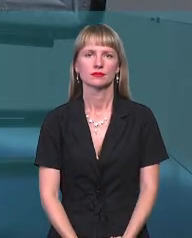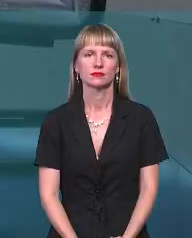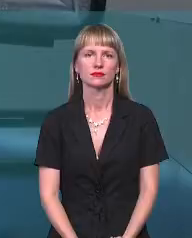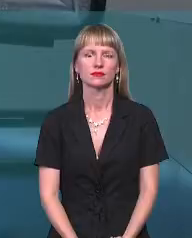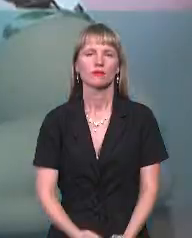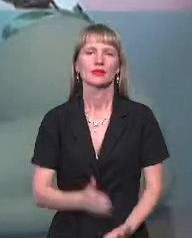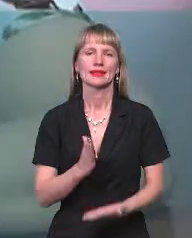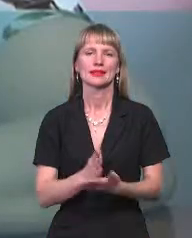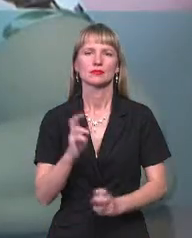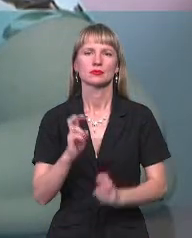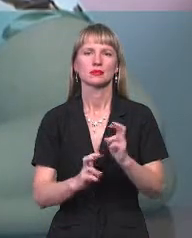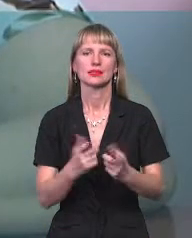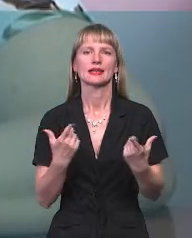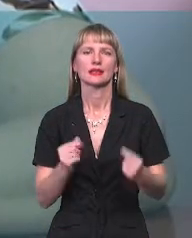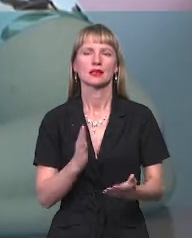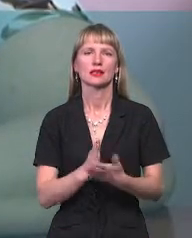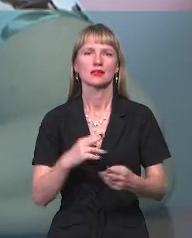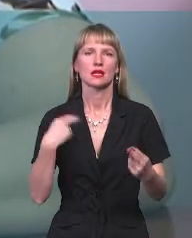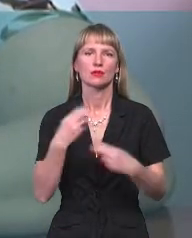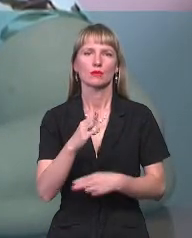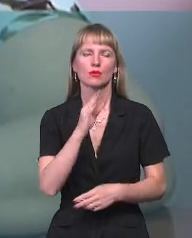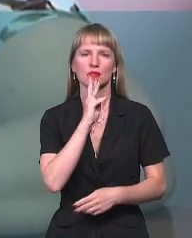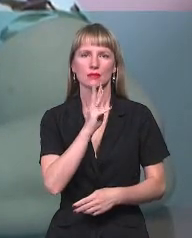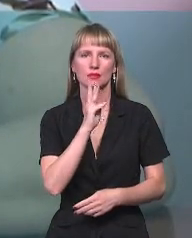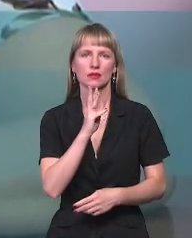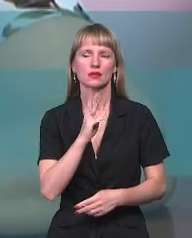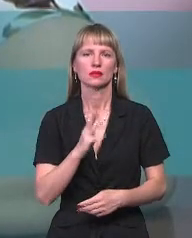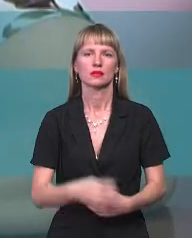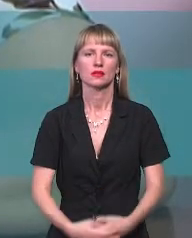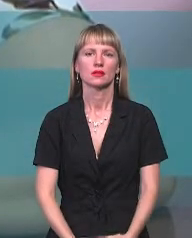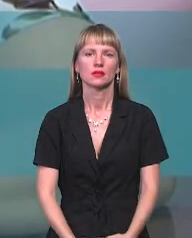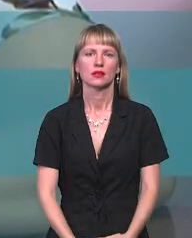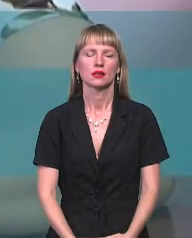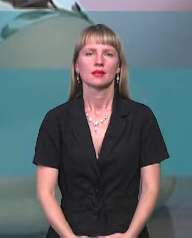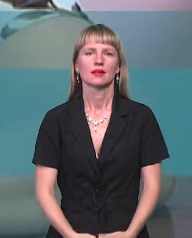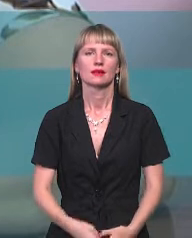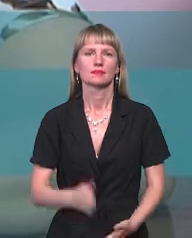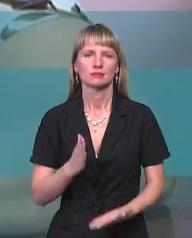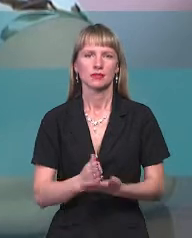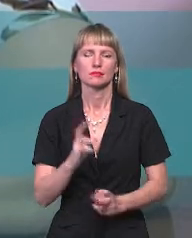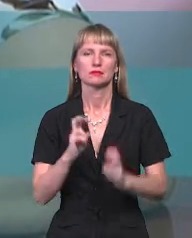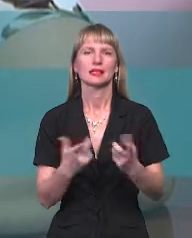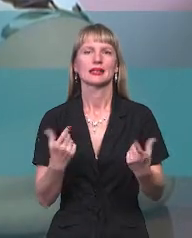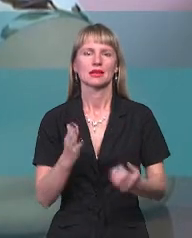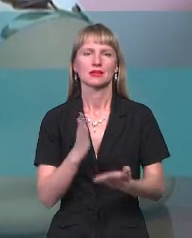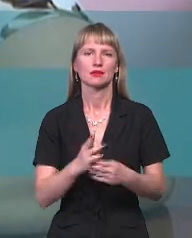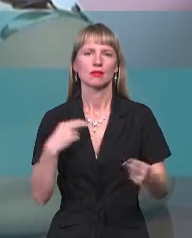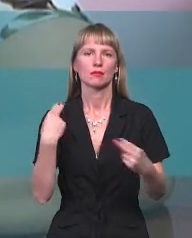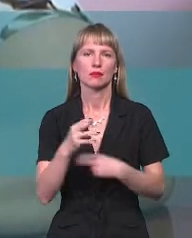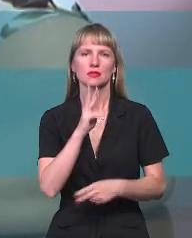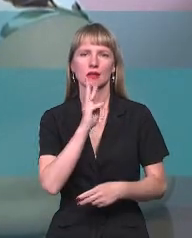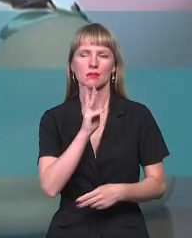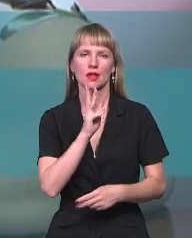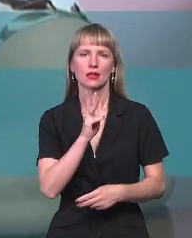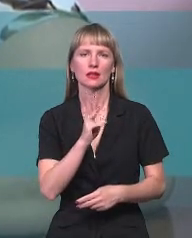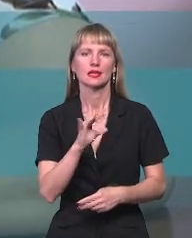Є підприємства, де є заборгованість по заробітній платі, звісно. Маємо підприємства, де є заборгованість заробітної